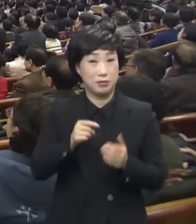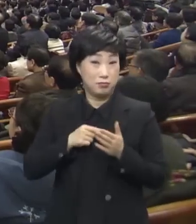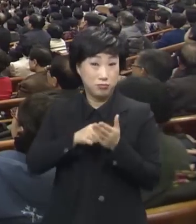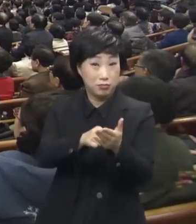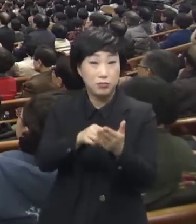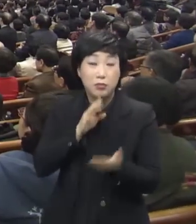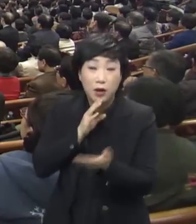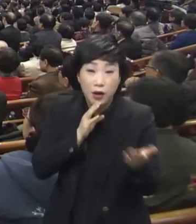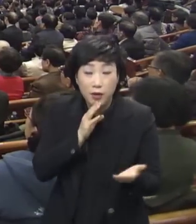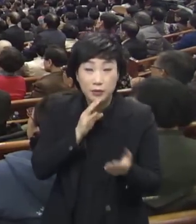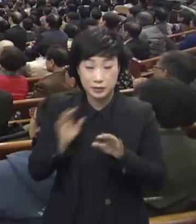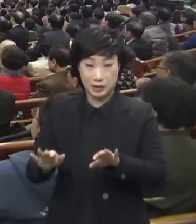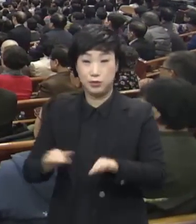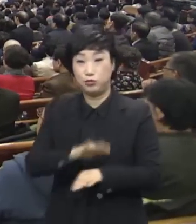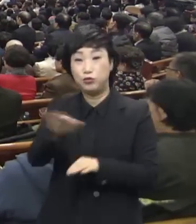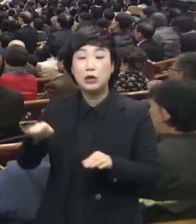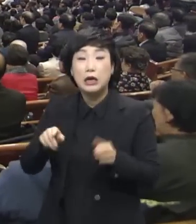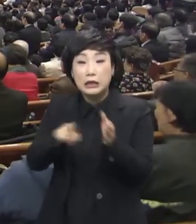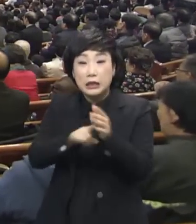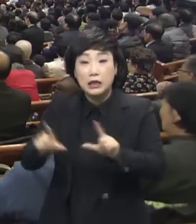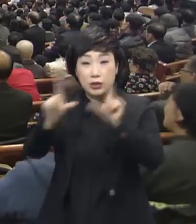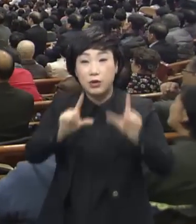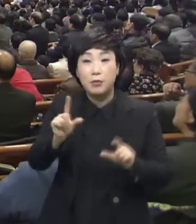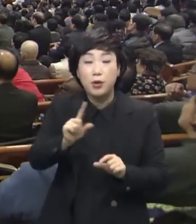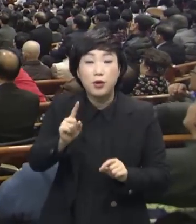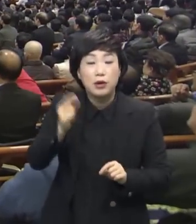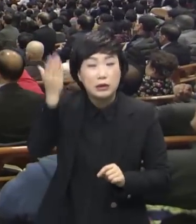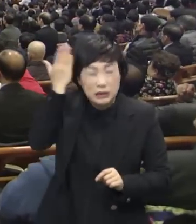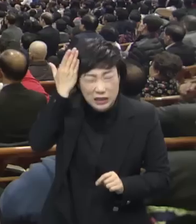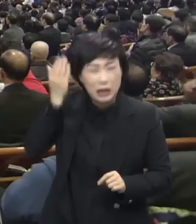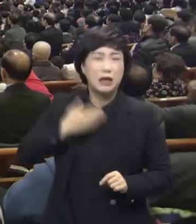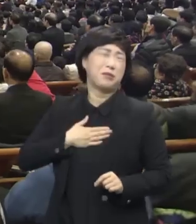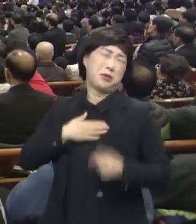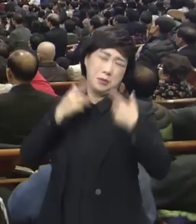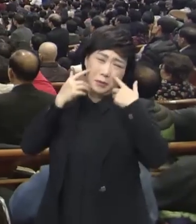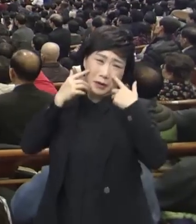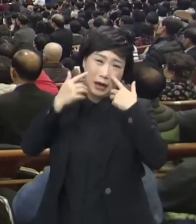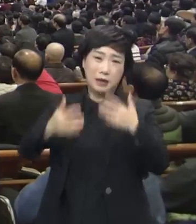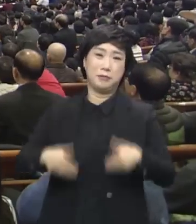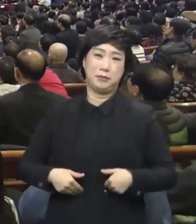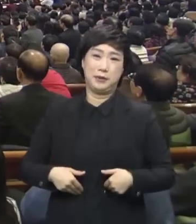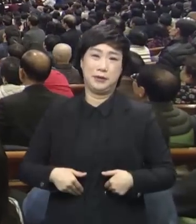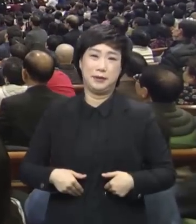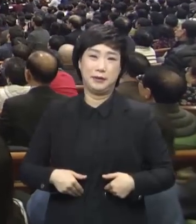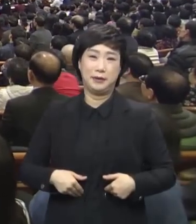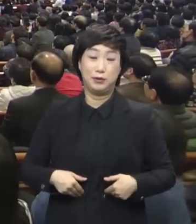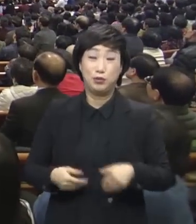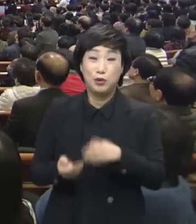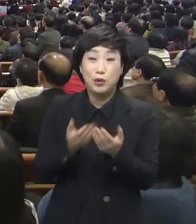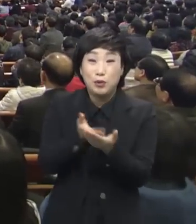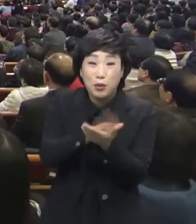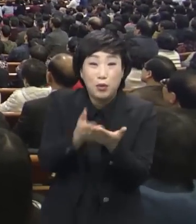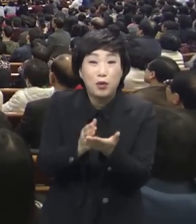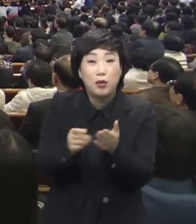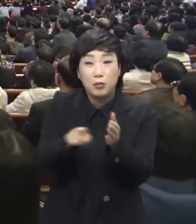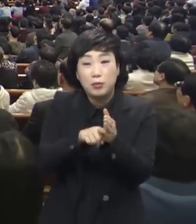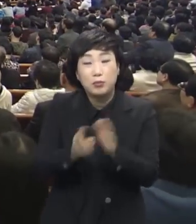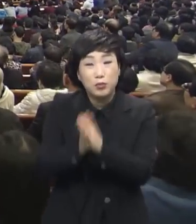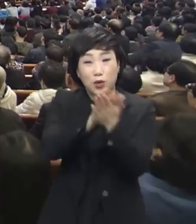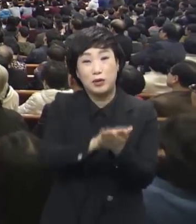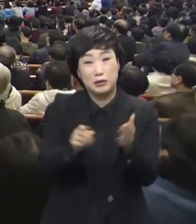신앙은 지총이 확실한 신앙생활을 해야 된다. 변함은 신앙생활이